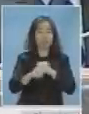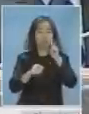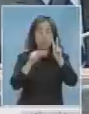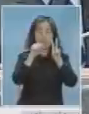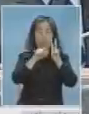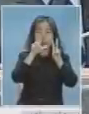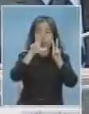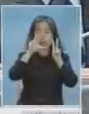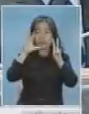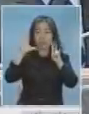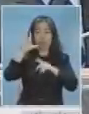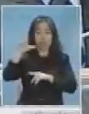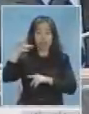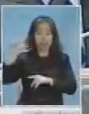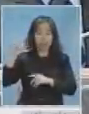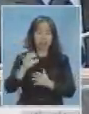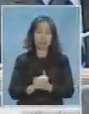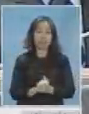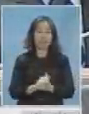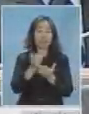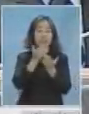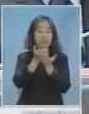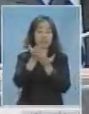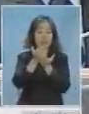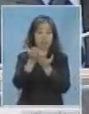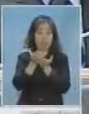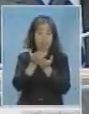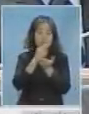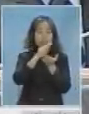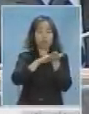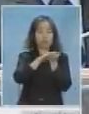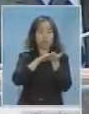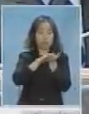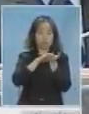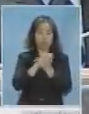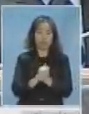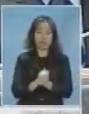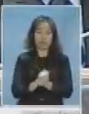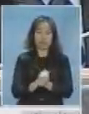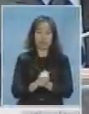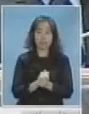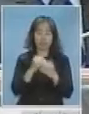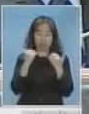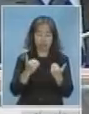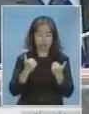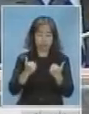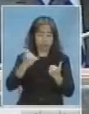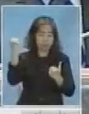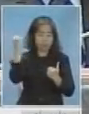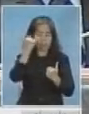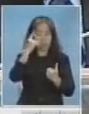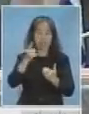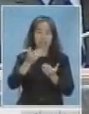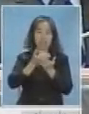2.35 ล้านล้านแล้วท่านใช้ผมขออนุญาตขอประธานโทษนะครับเอาสถานการณ์เลวร้ายที่สุดเลยท่าน